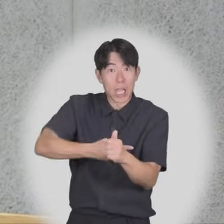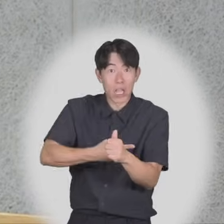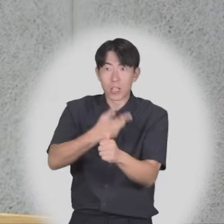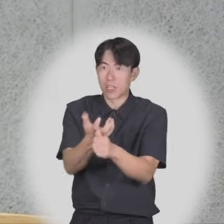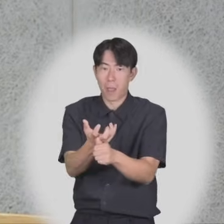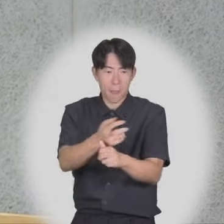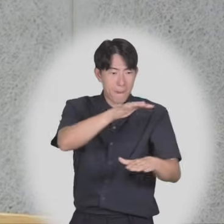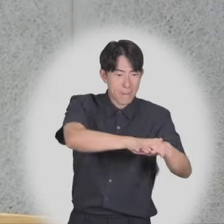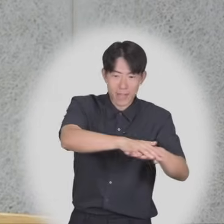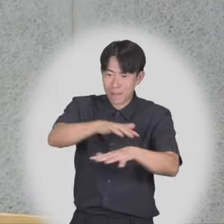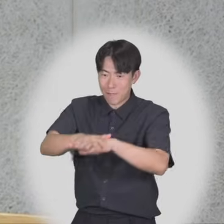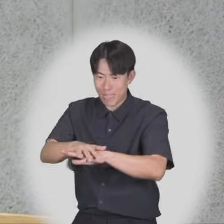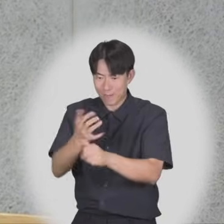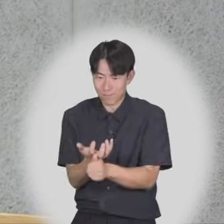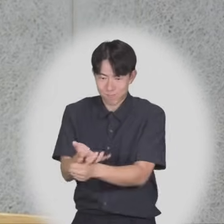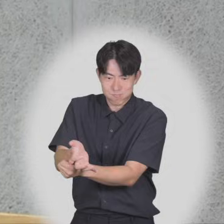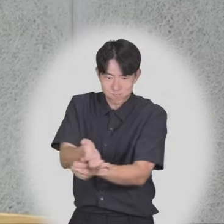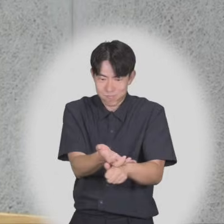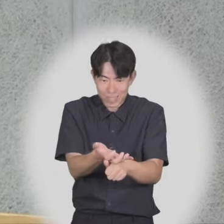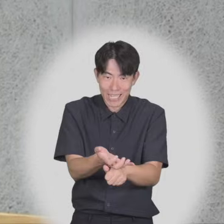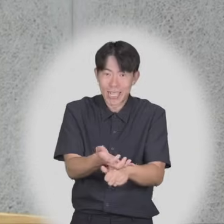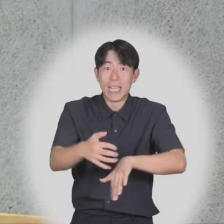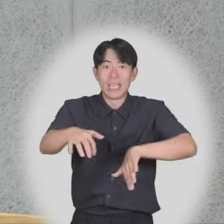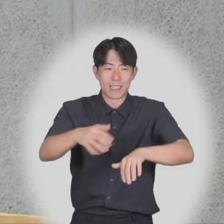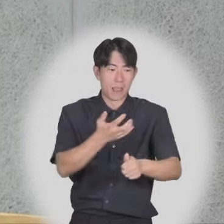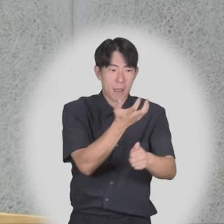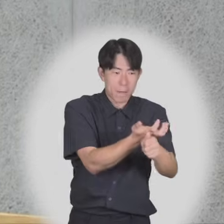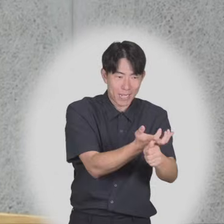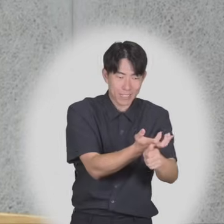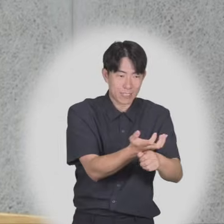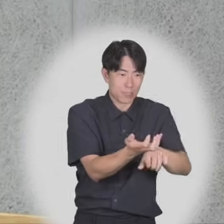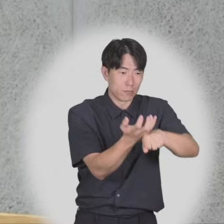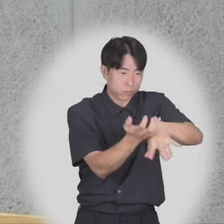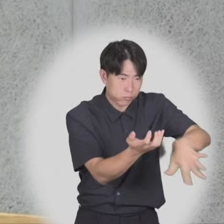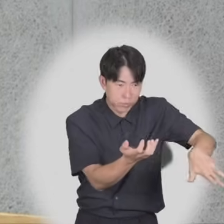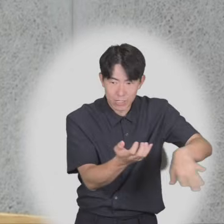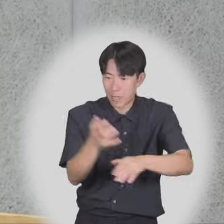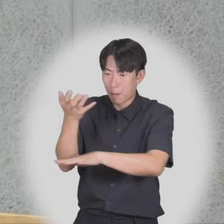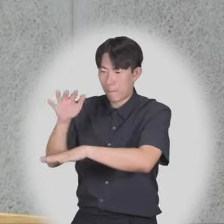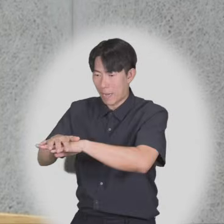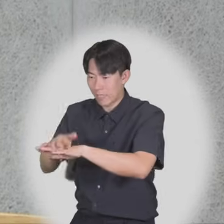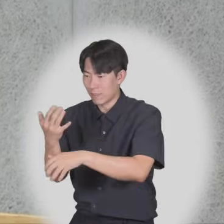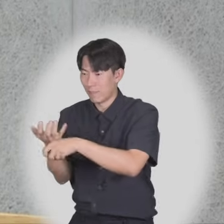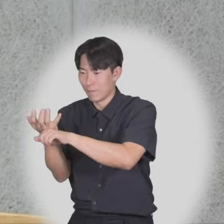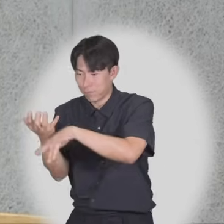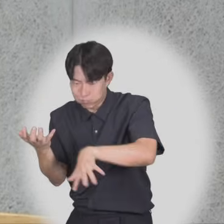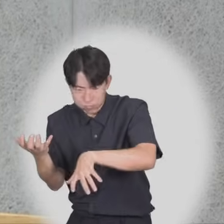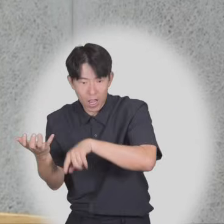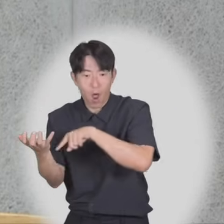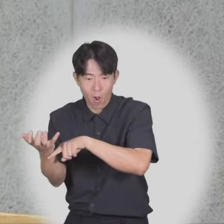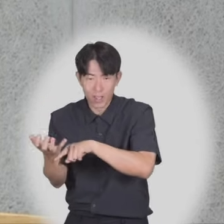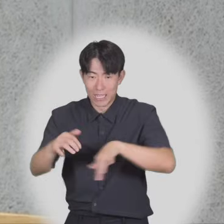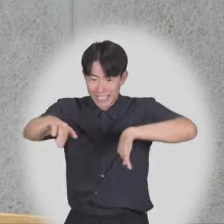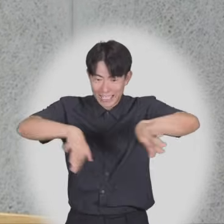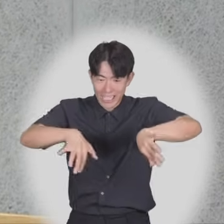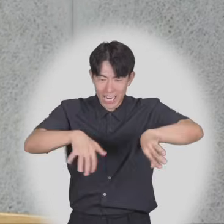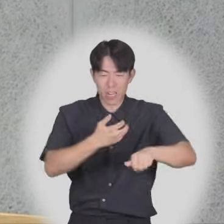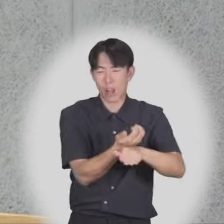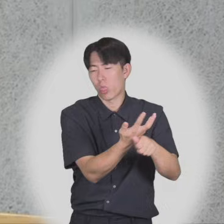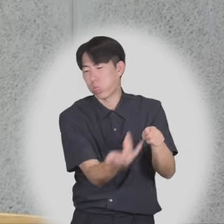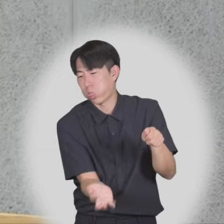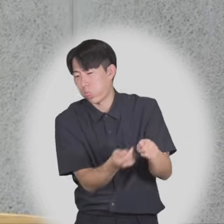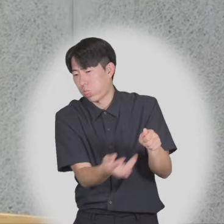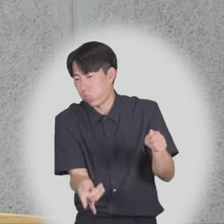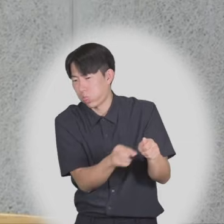이제 밭과 밭 사이의 길가에 씨가 떨어지는 경우도 있겠고, 그 다음에 이제 가시덩쿨, 그런